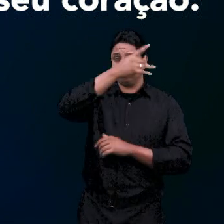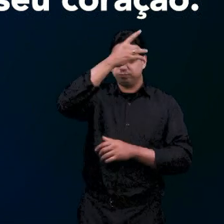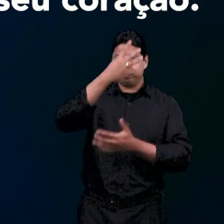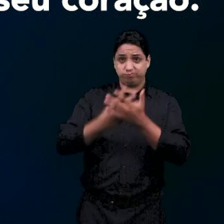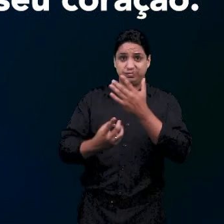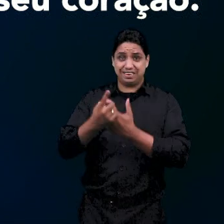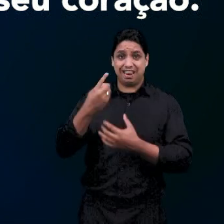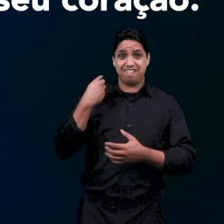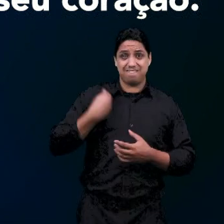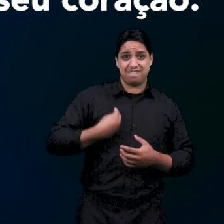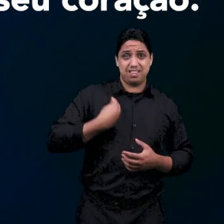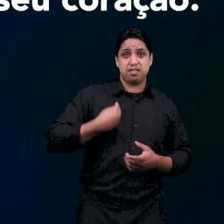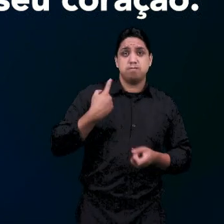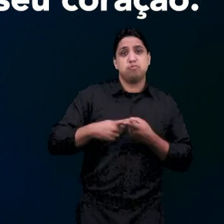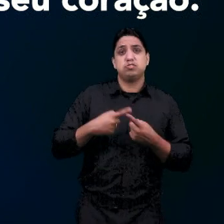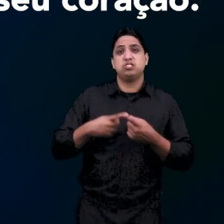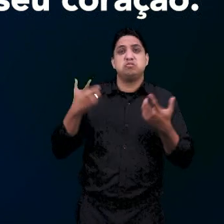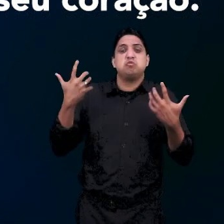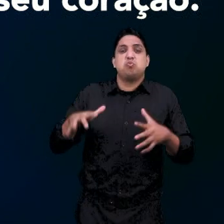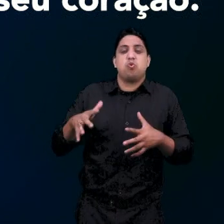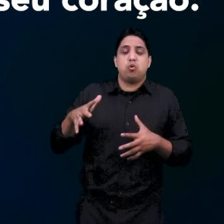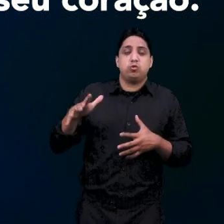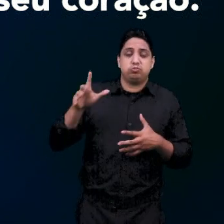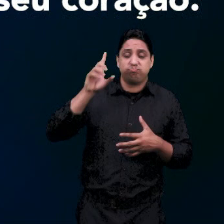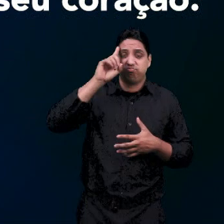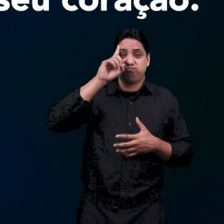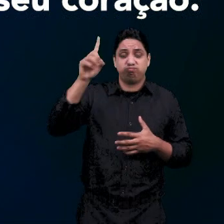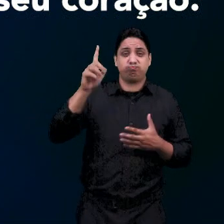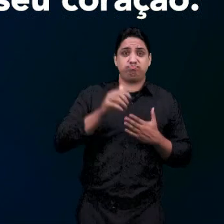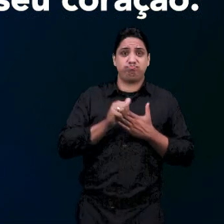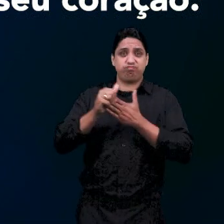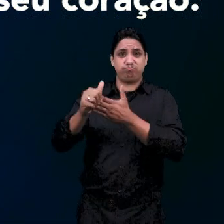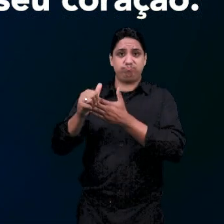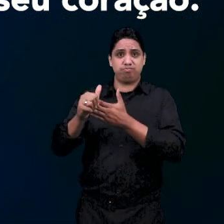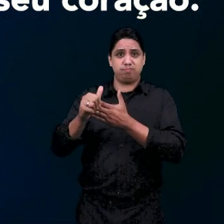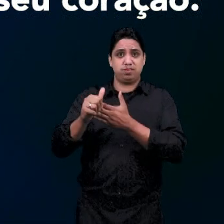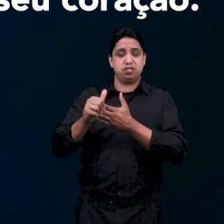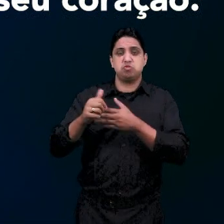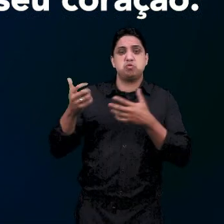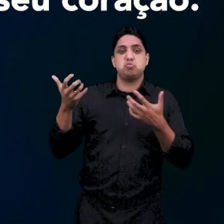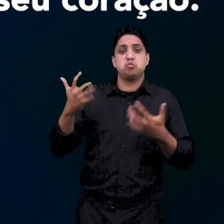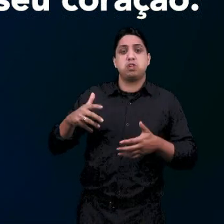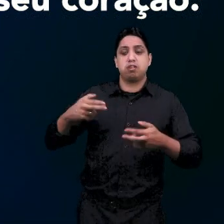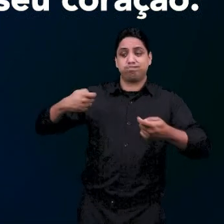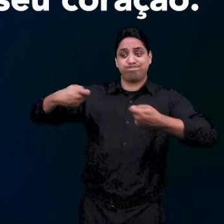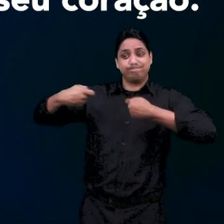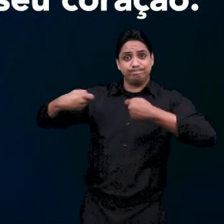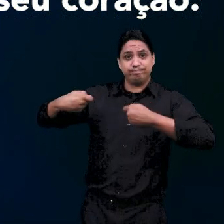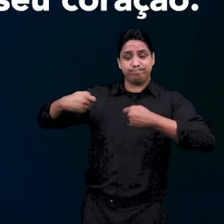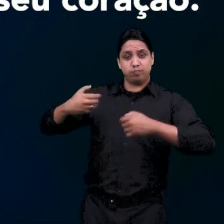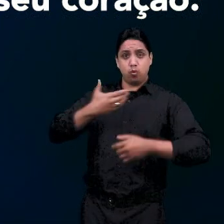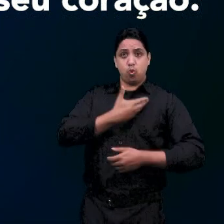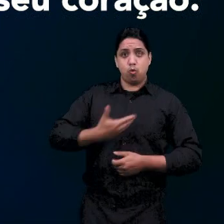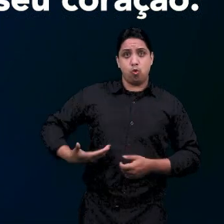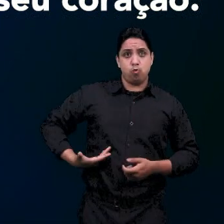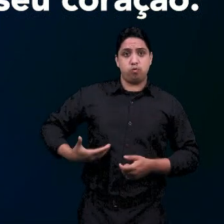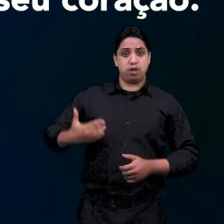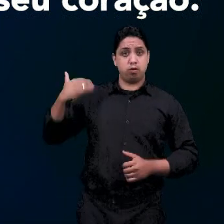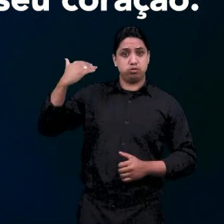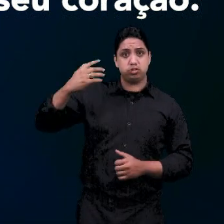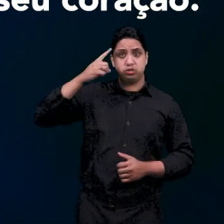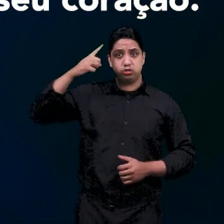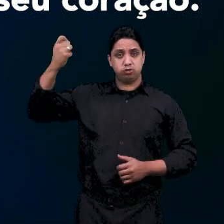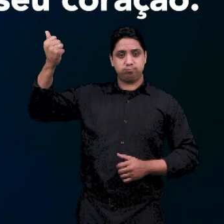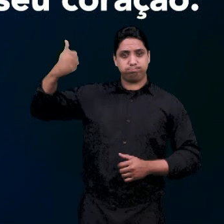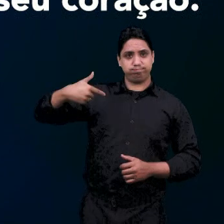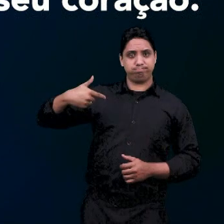vie, parce qu'ils n'aiment pas être dirigés par Dieu, ils n'acceptent pas la domination, la souveraineté, le gouvernement,